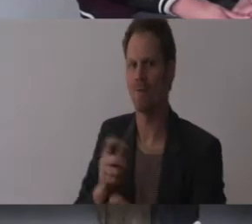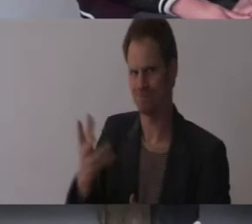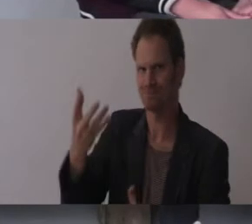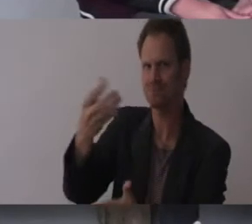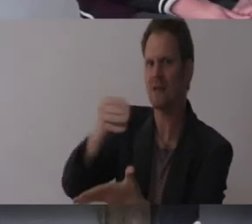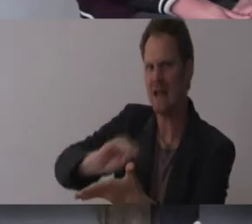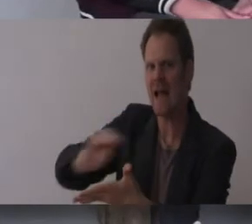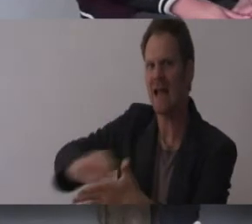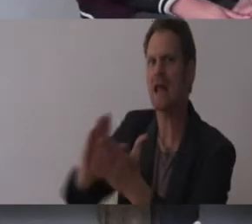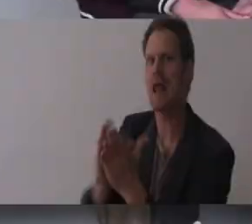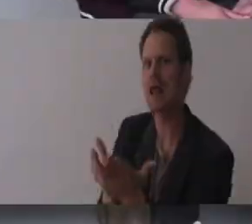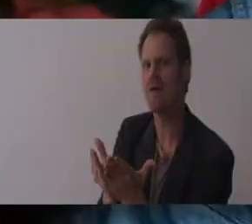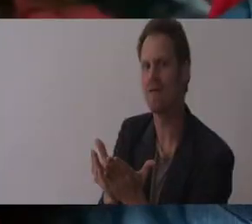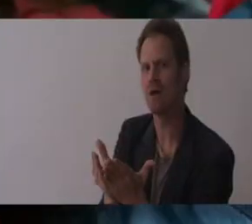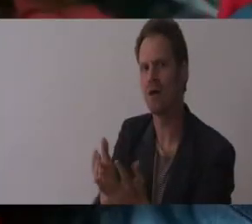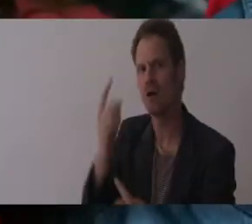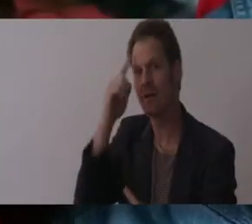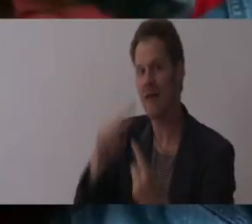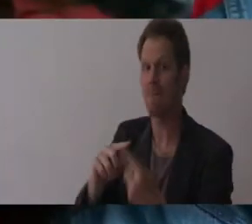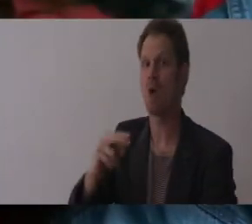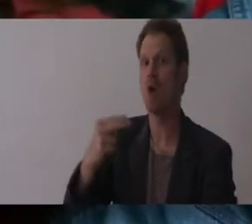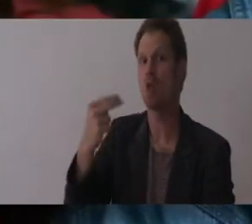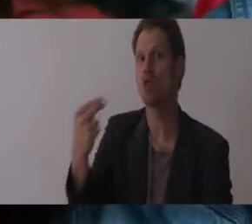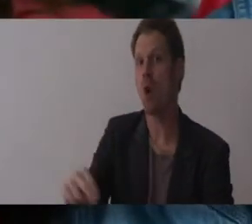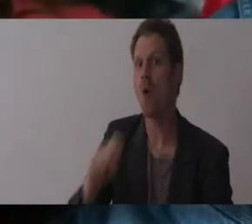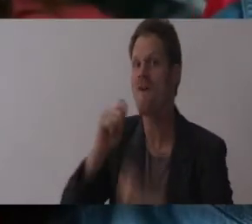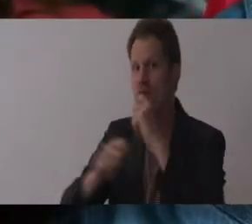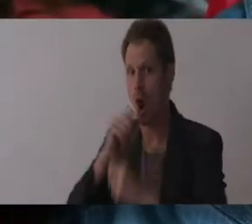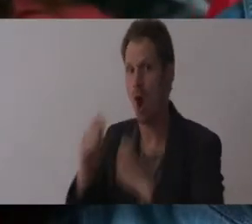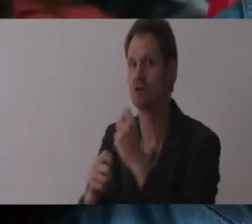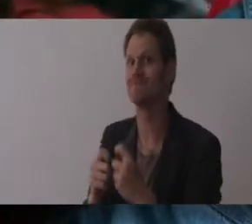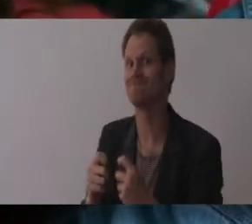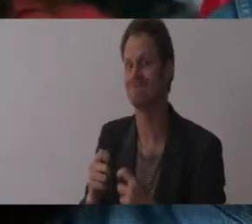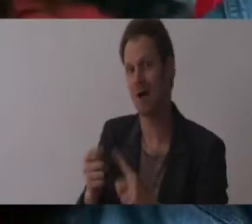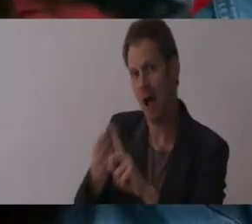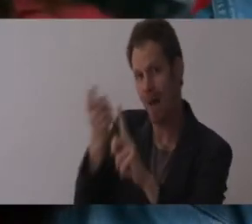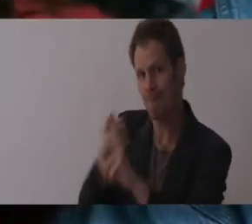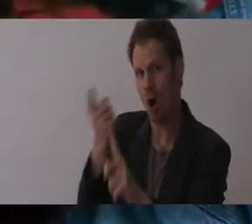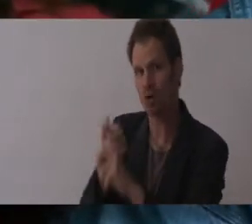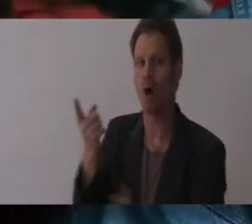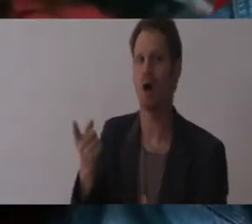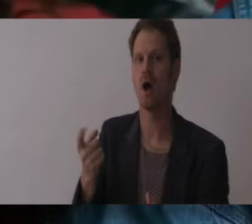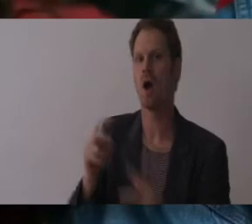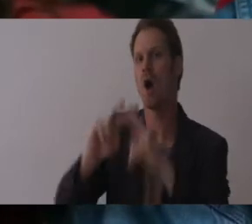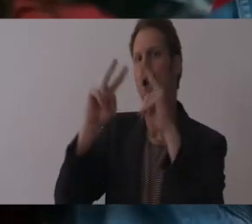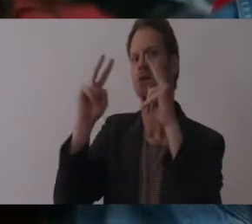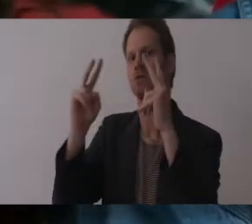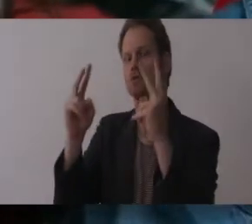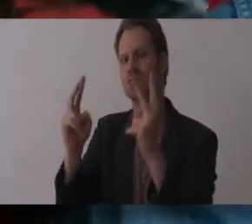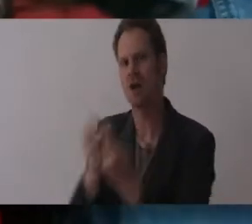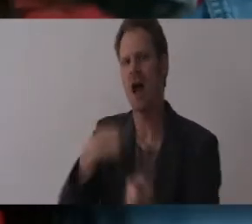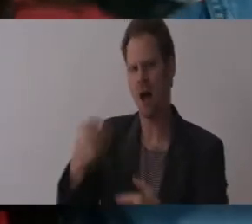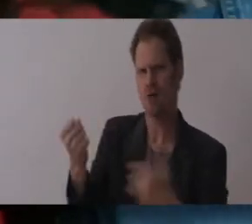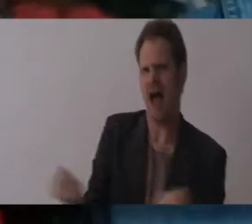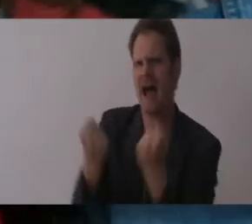Mais on l'a écrit dans le manifeste pour nous d'ailleurs la nécessité de la non-violence et je crois que c'est aussi quelque chose d'hyper fort dans les actions fémines que